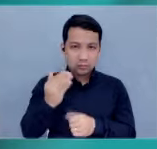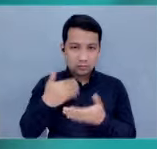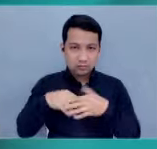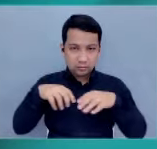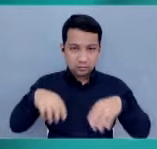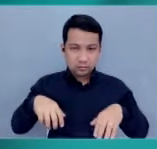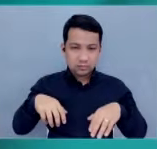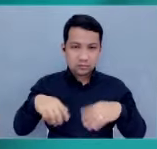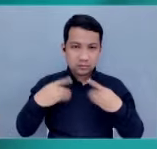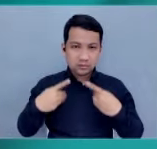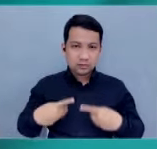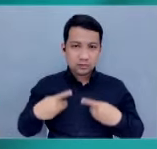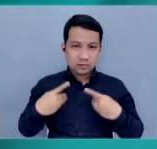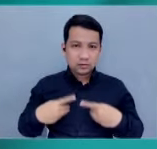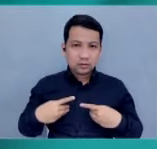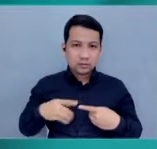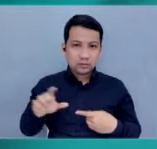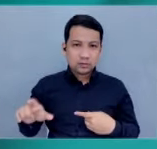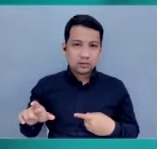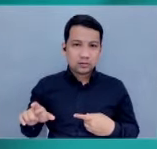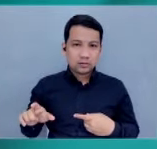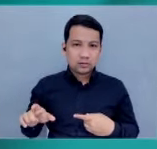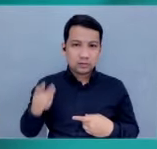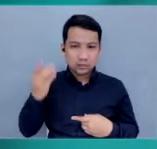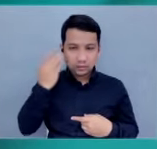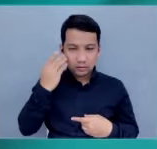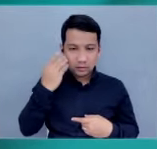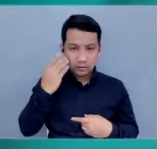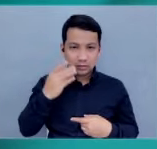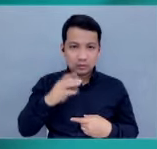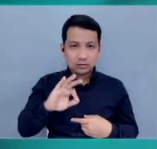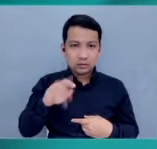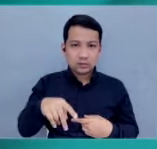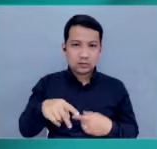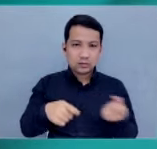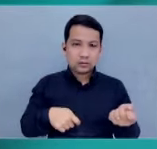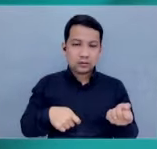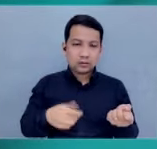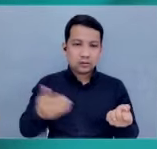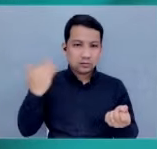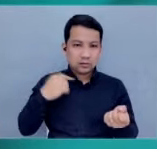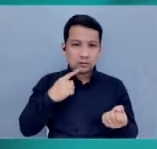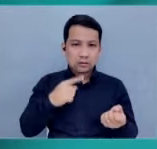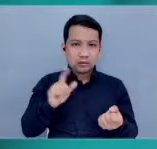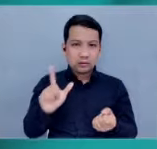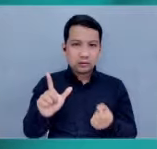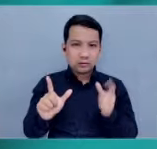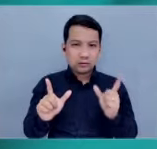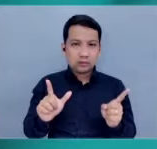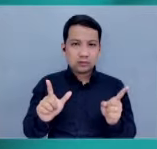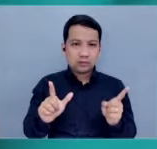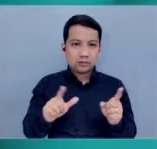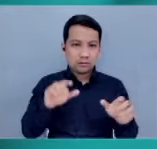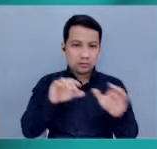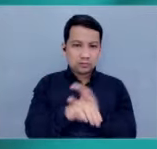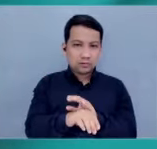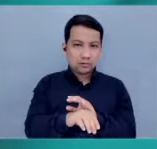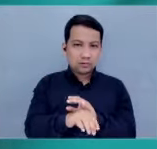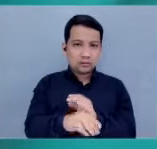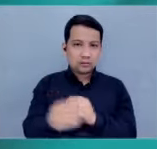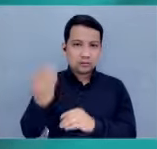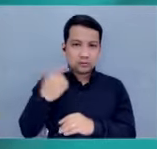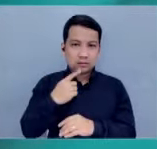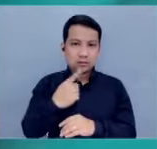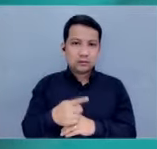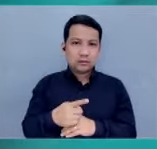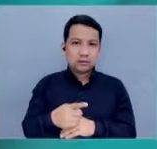bihis bumbero ang mga operatiba, ayon sa mga pulis, 2021 nang mangyari ang krimen. Nakatira pa noon ang suspect